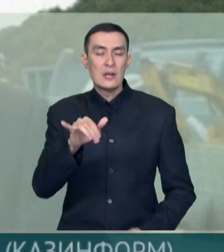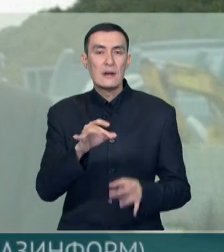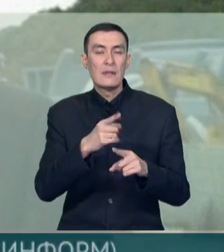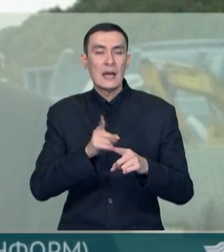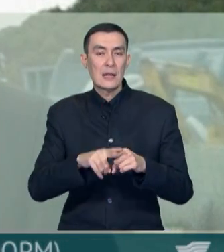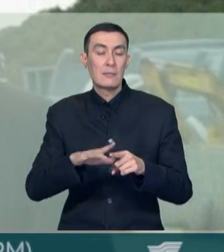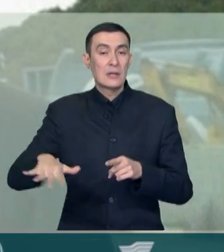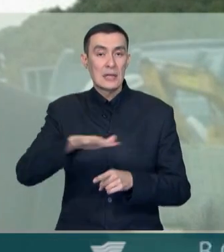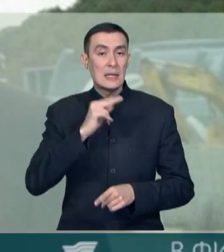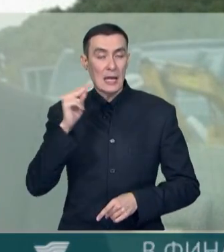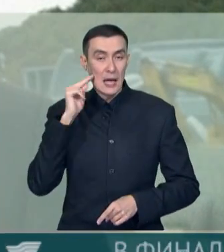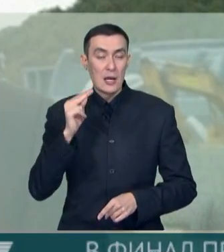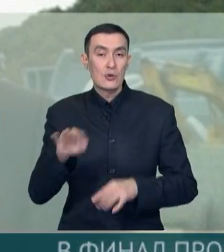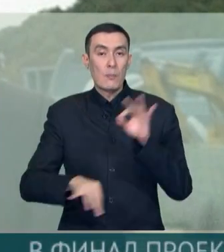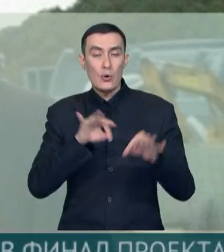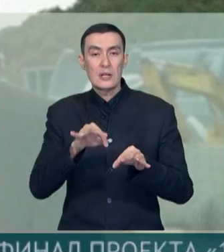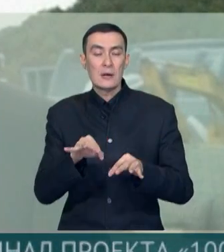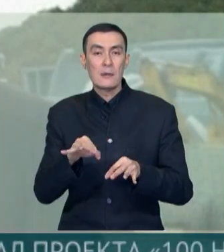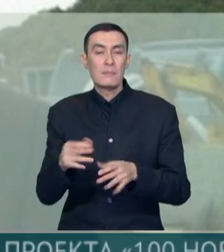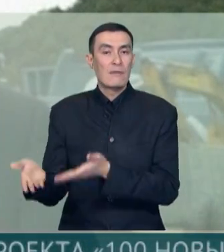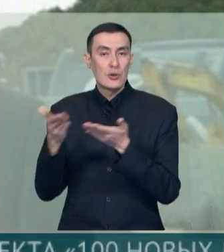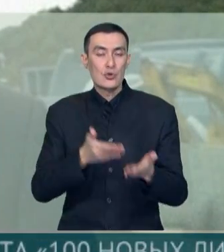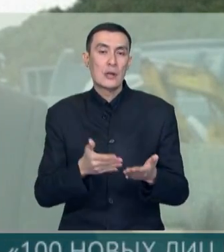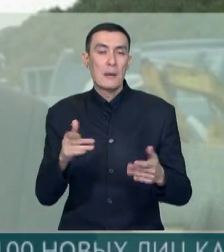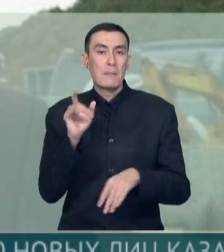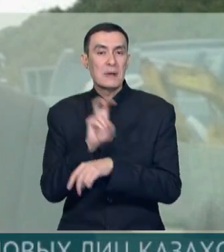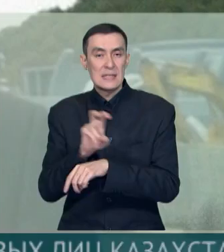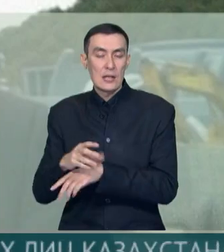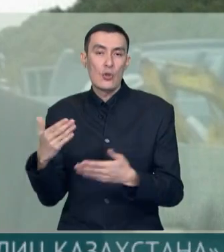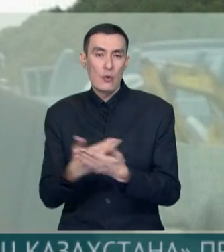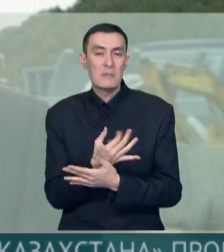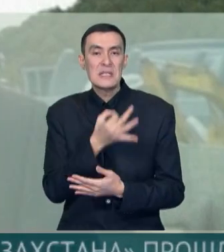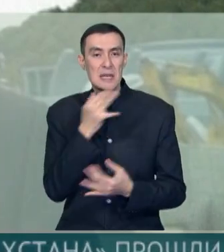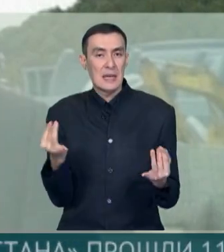юго-западе Китая. Этот проект привлечет посетителей и станет новым магнитом для туристов.